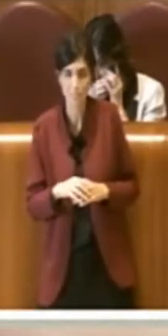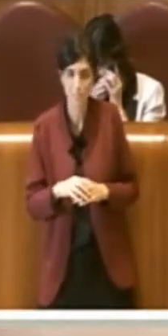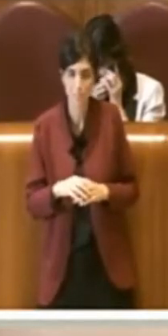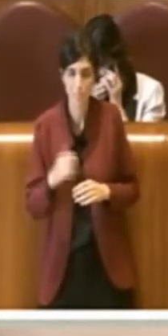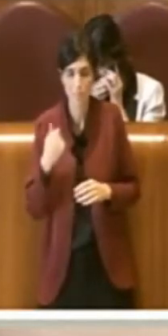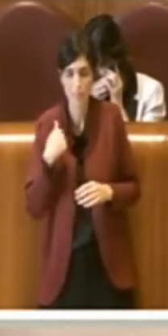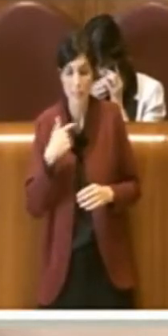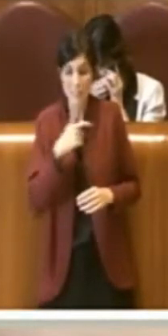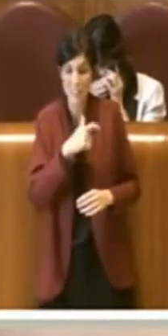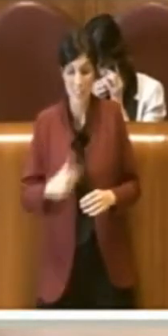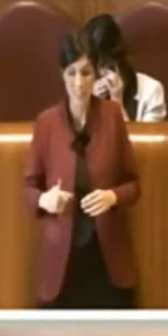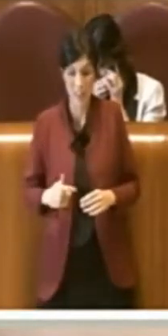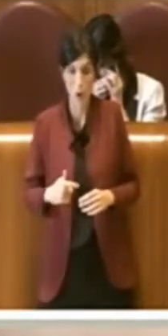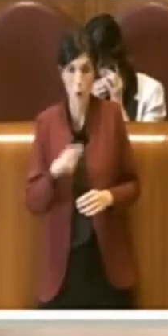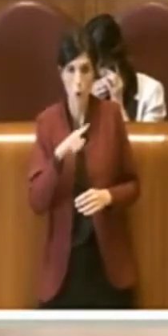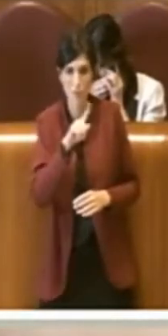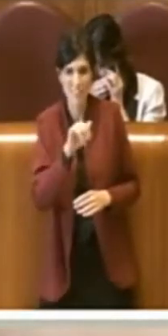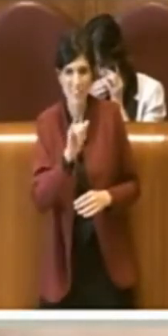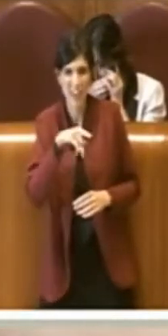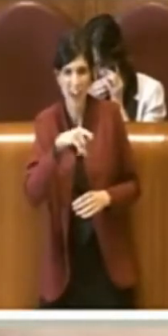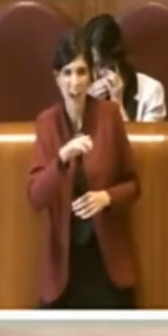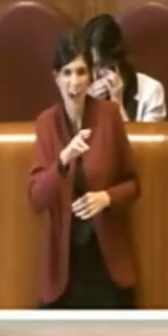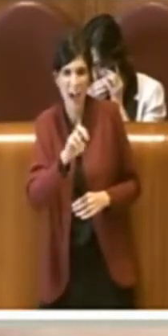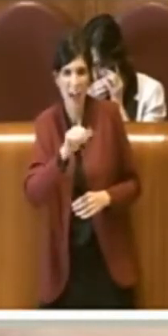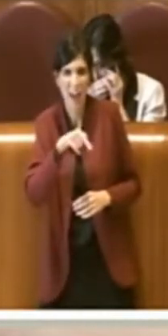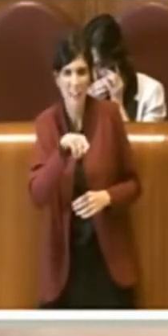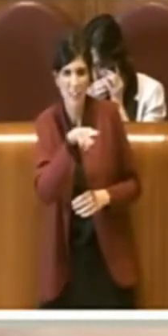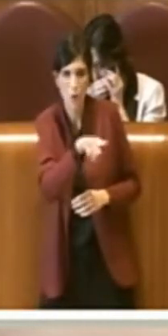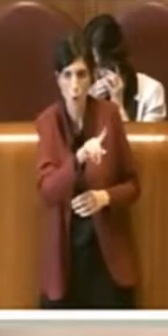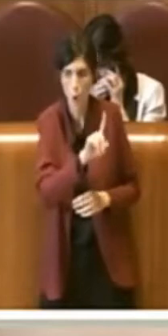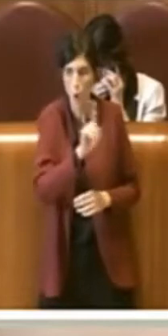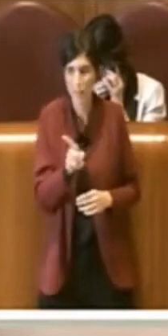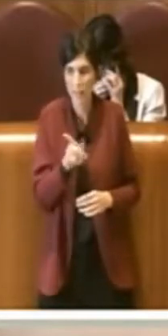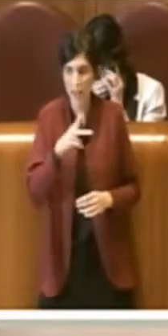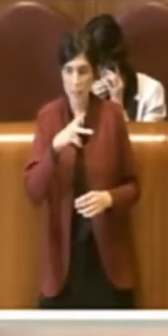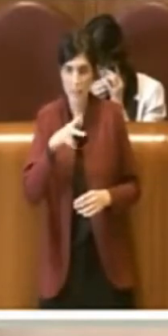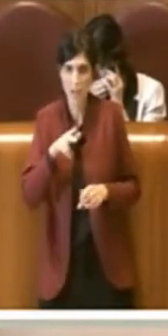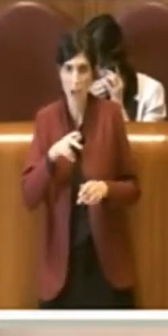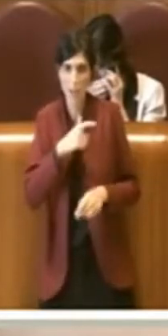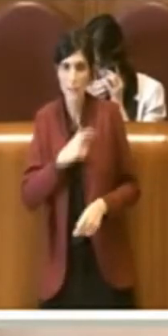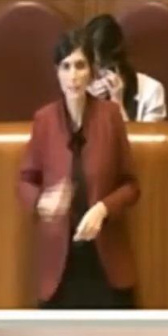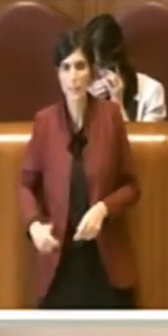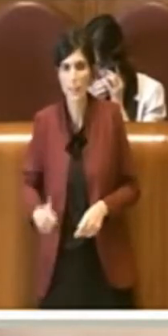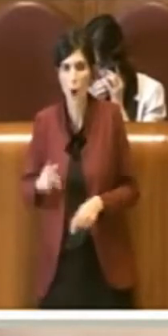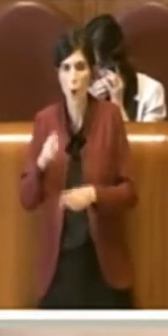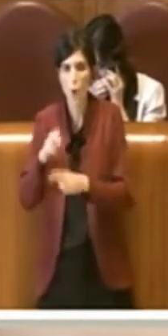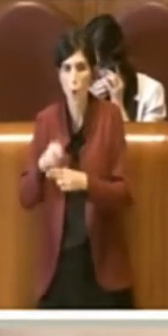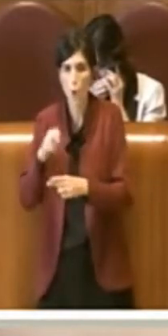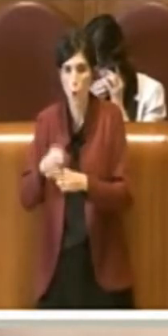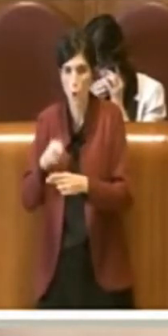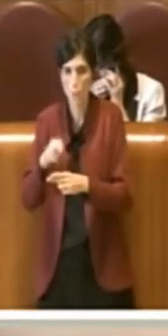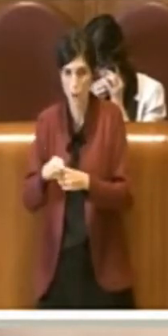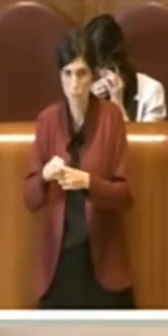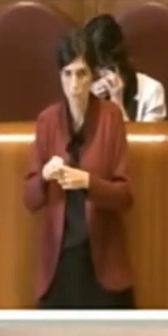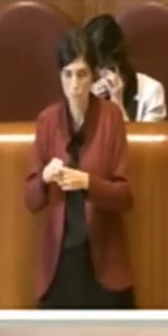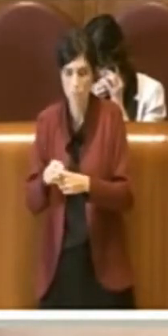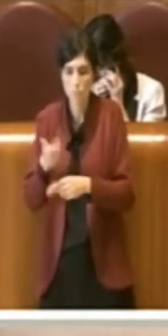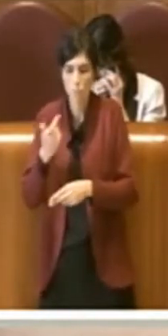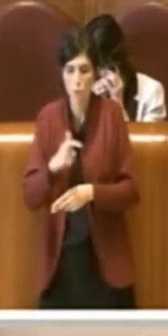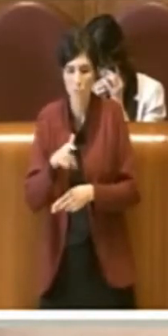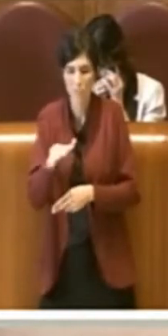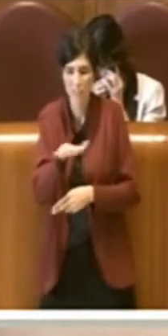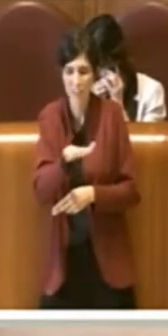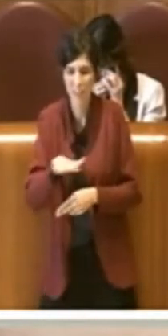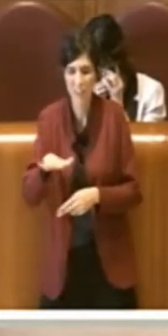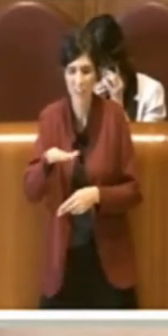il sindaco Zingaretti ha fatto un'ordinanza alla sindaca di Roma. Perché? Perché c'è una discarica,